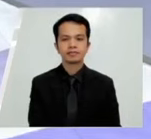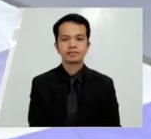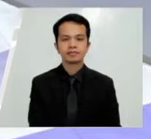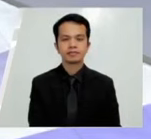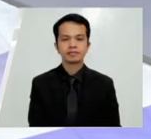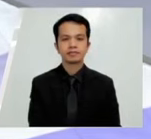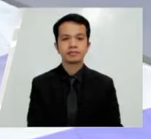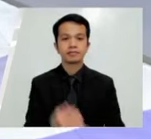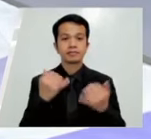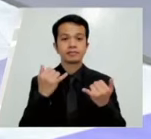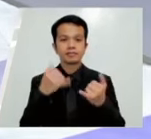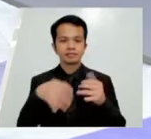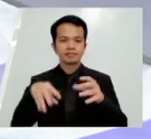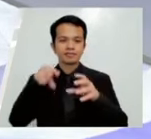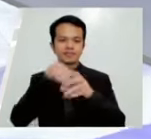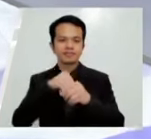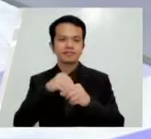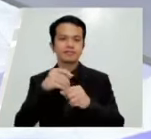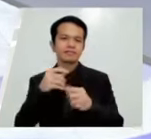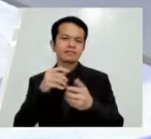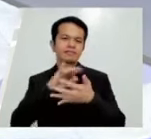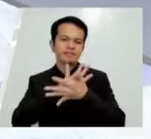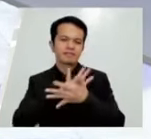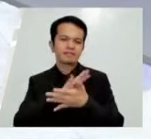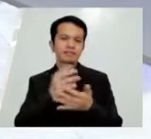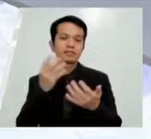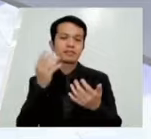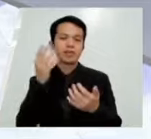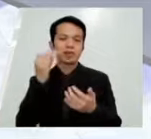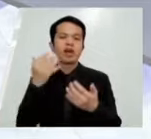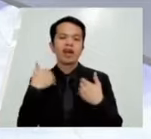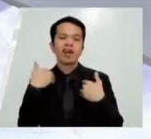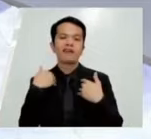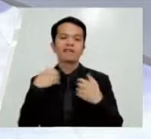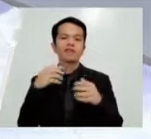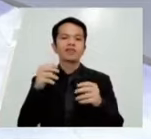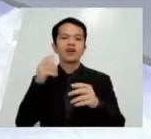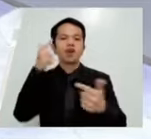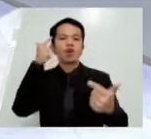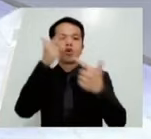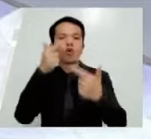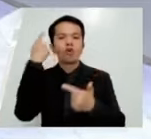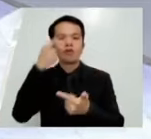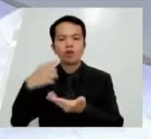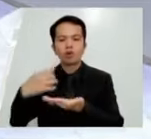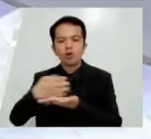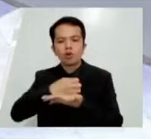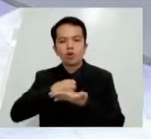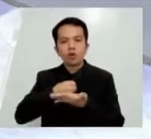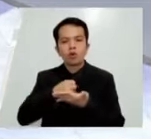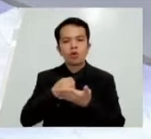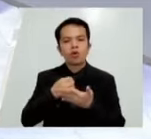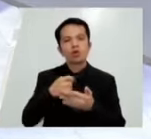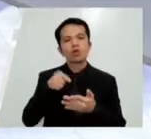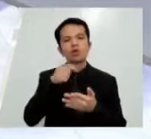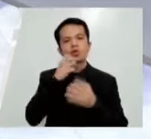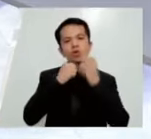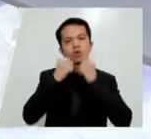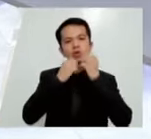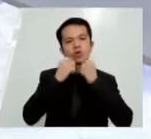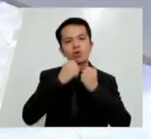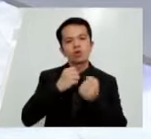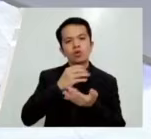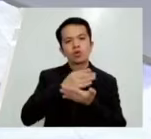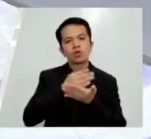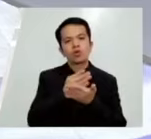Sumabay sa pagpasok ng pandemic sa bansang Ipon Challenge ng mag-asawa sa Zamboanga City. Magkano kaya ang inabot ng ilang